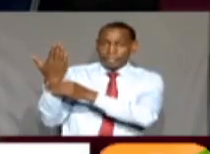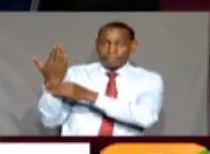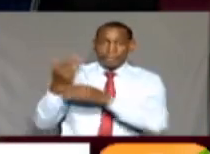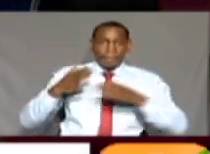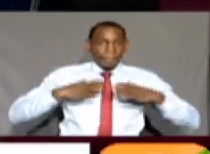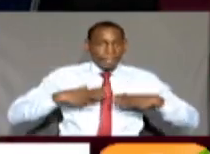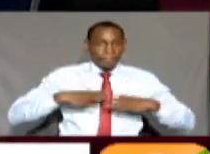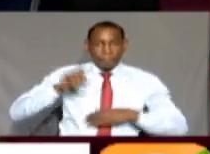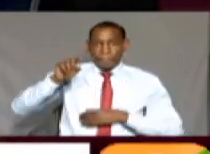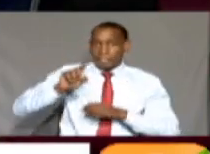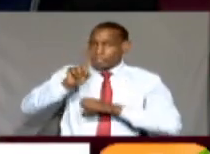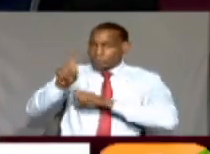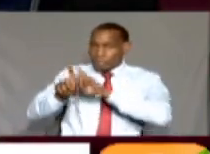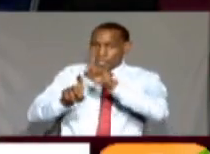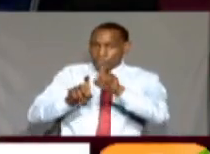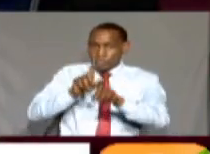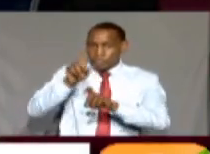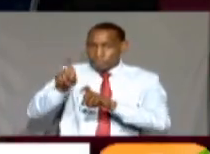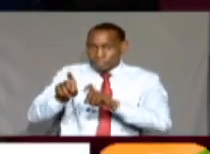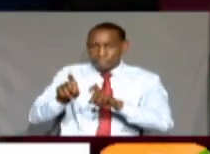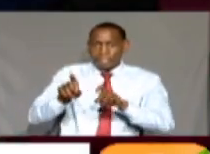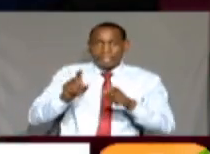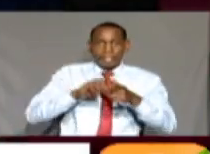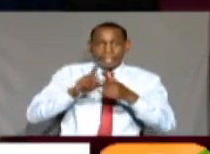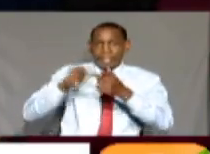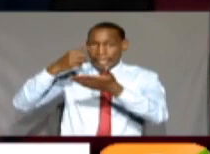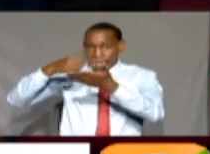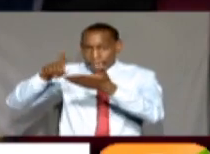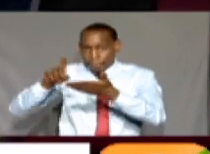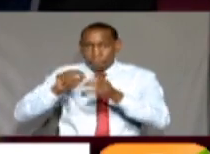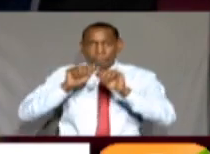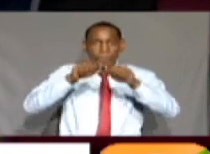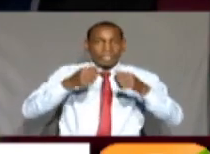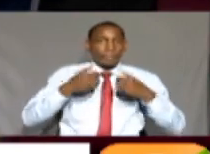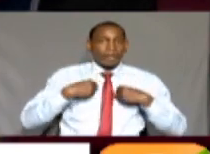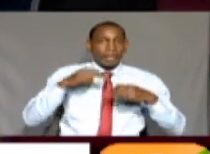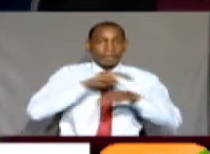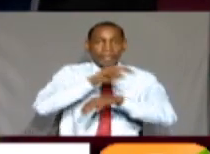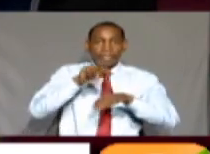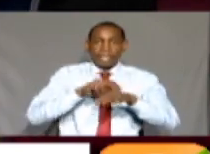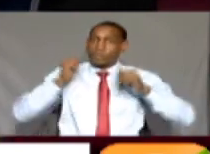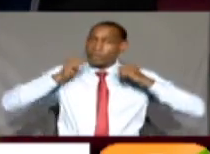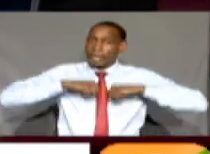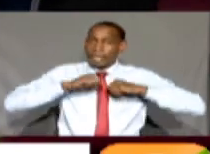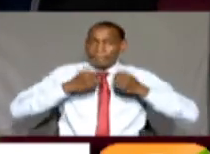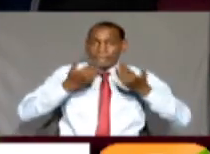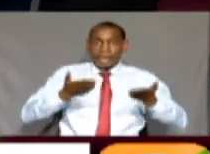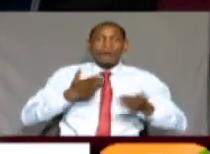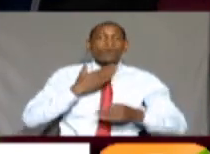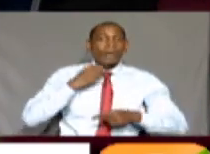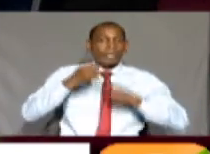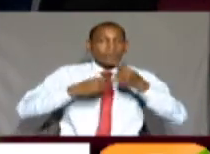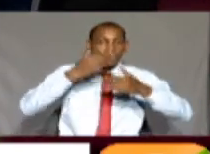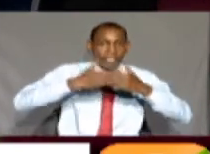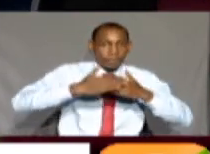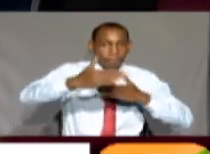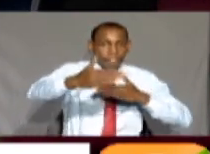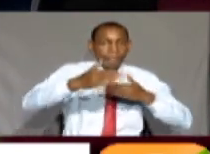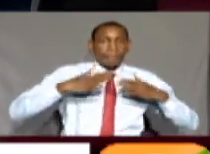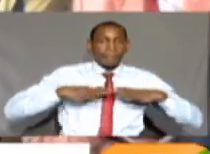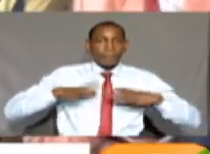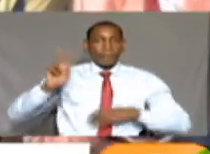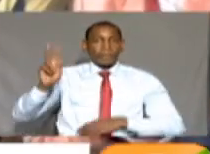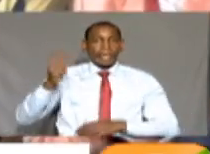The people should debate it and eventually the people should approve it so that we have a national consensus on how we want to move forward as a people of